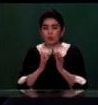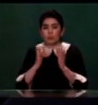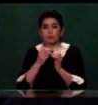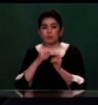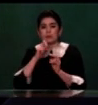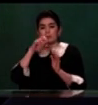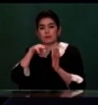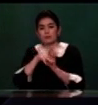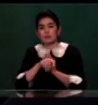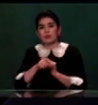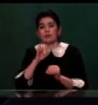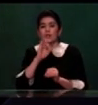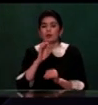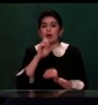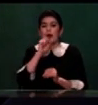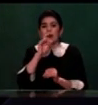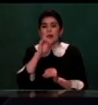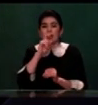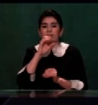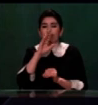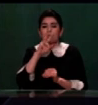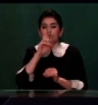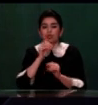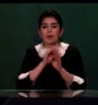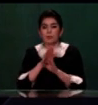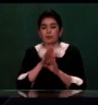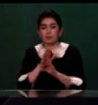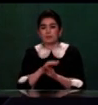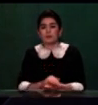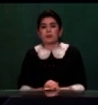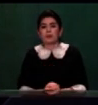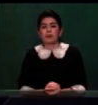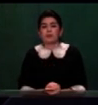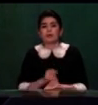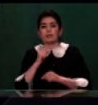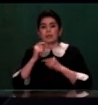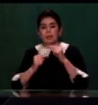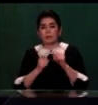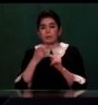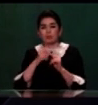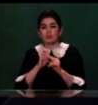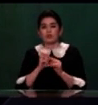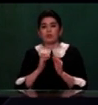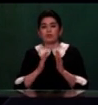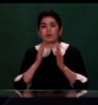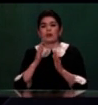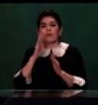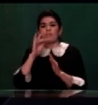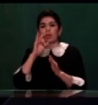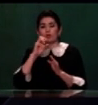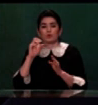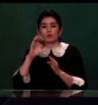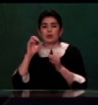buni aynan arxivlash dasturlari orqali amalga oshiramiz. Navbatdagi tizimni viruslardan